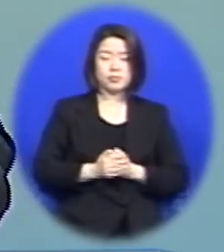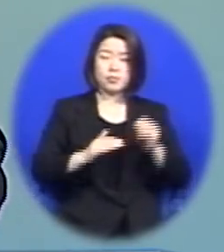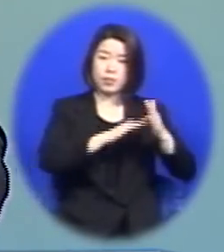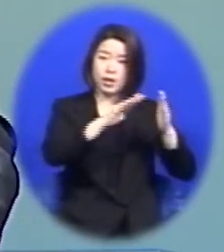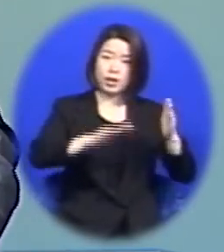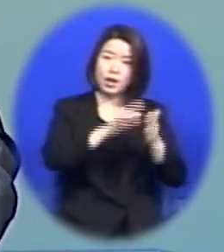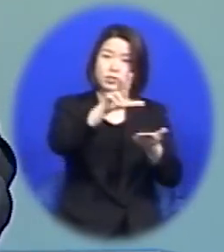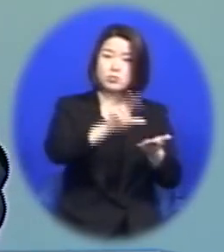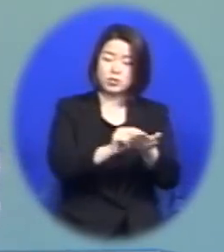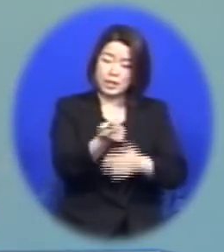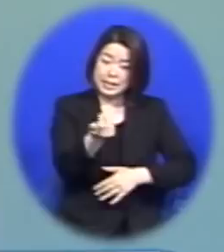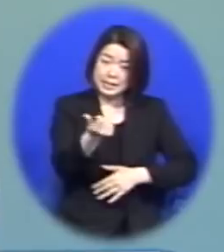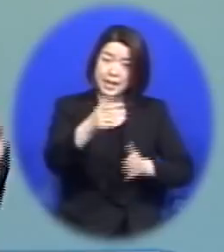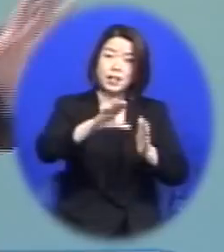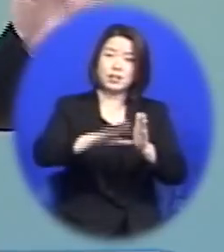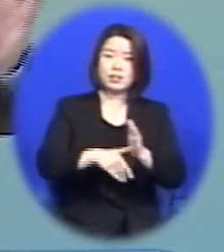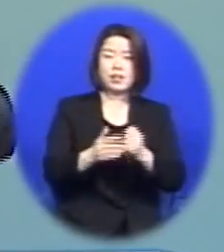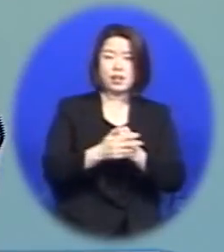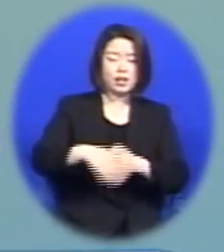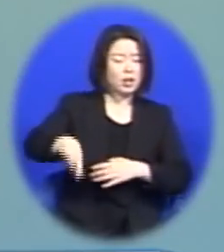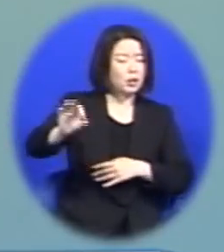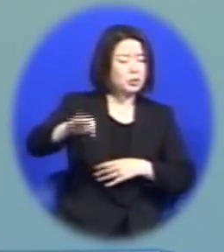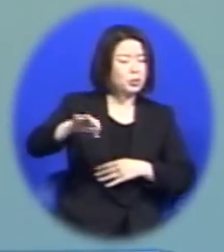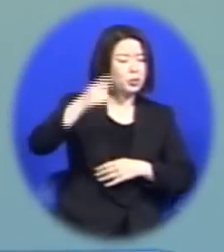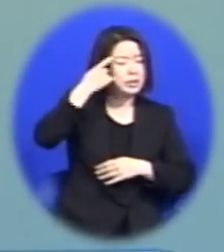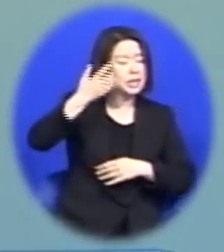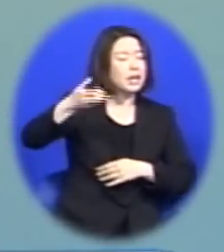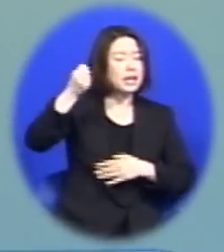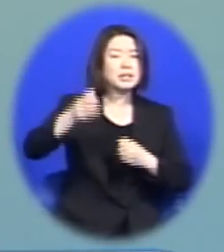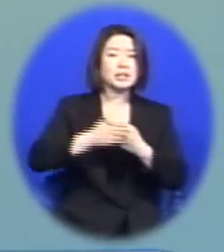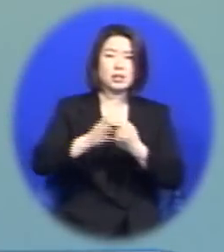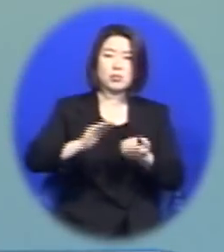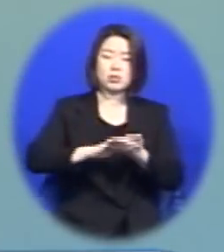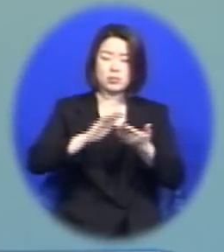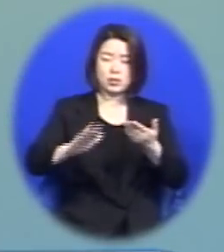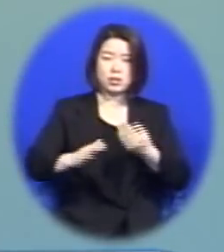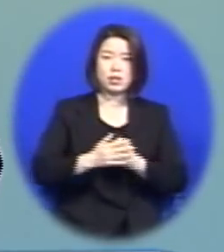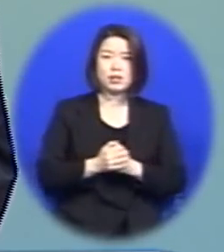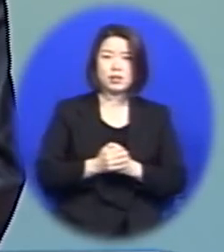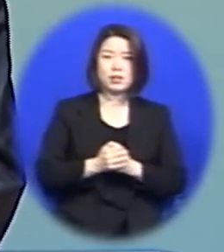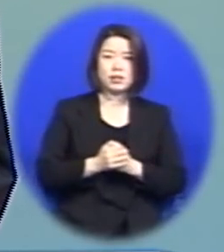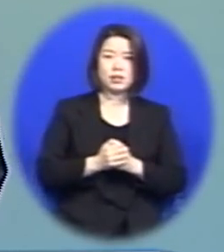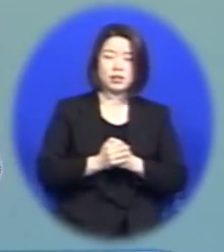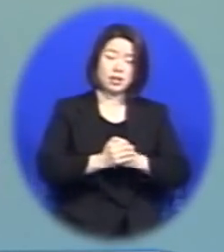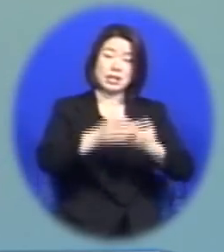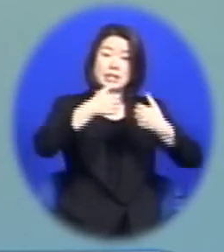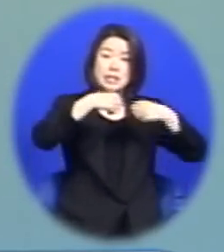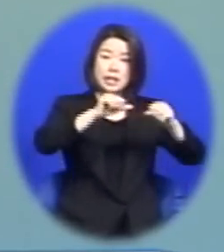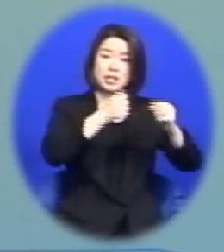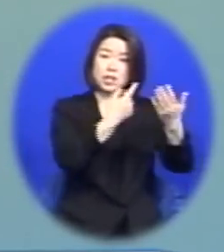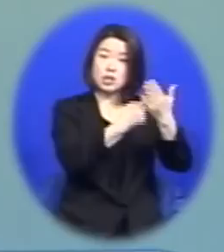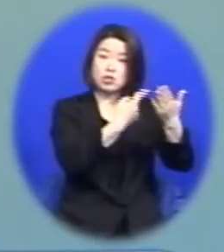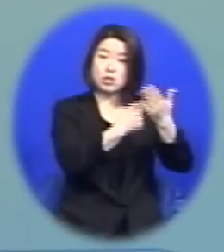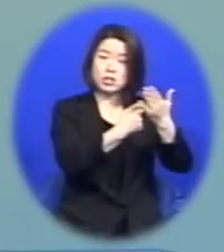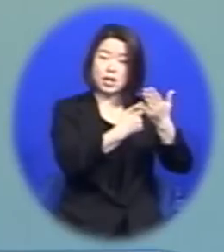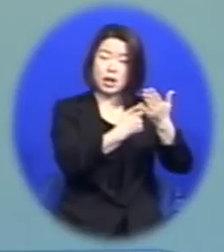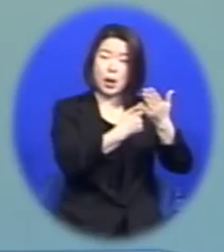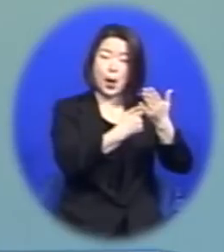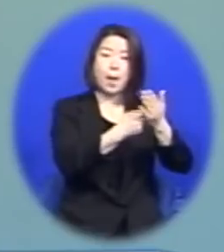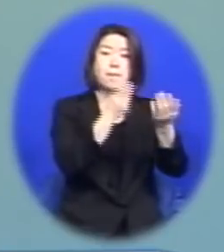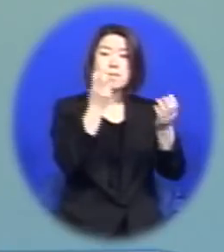가정문제 가 작을 때 소 우리 여겼기 때문에 깨진 유리창의 법칙 이라는 게